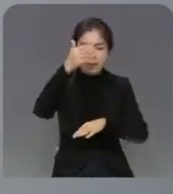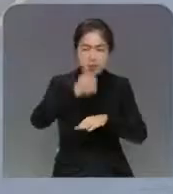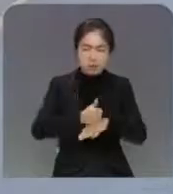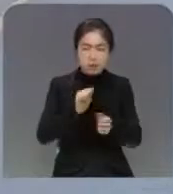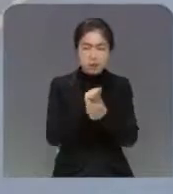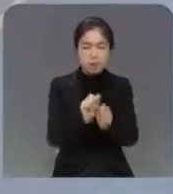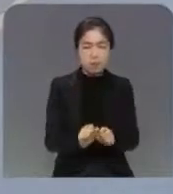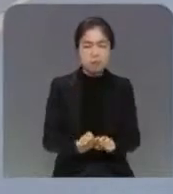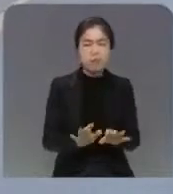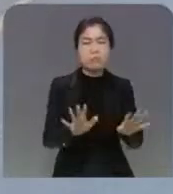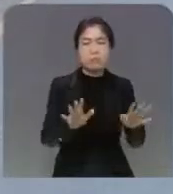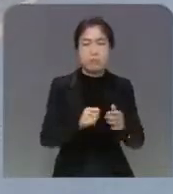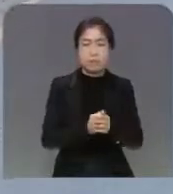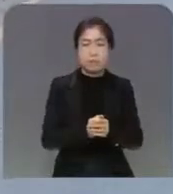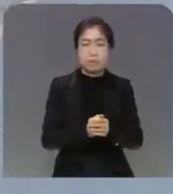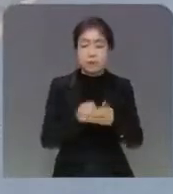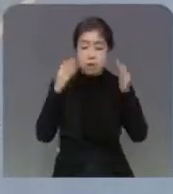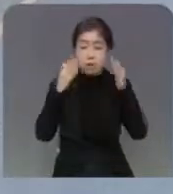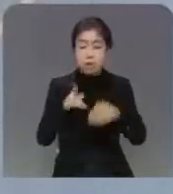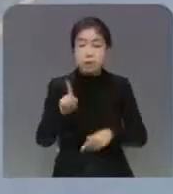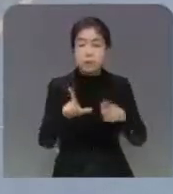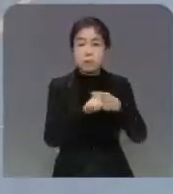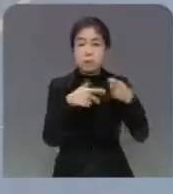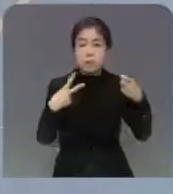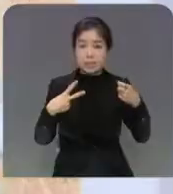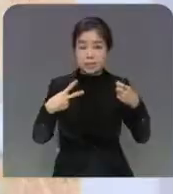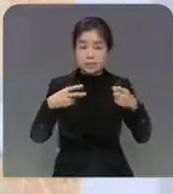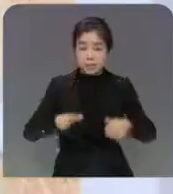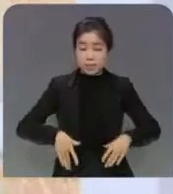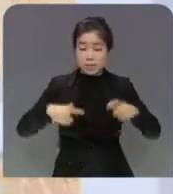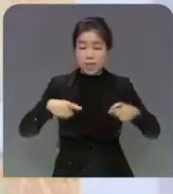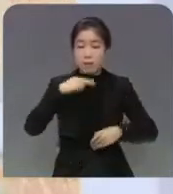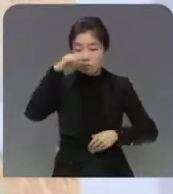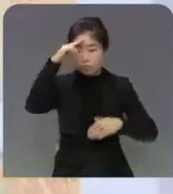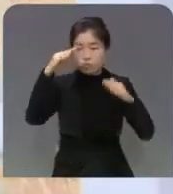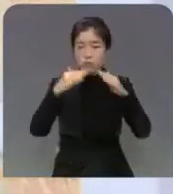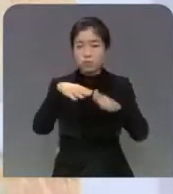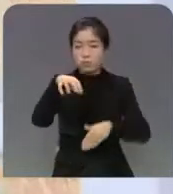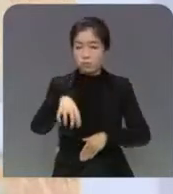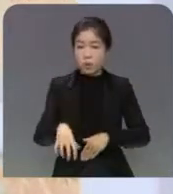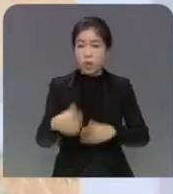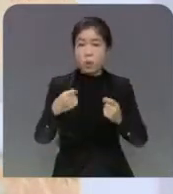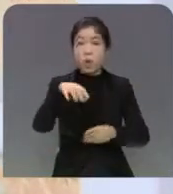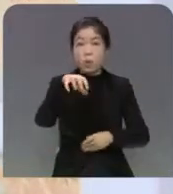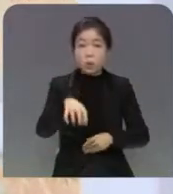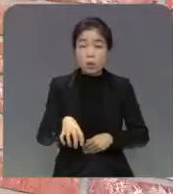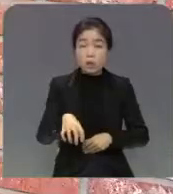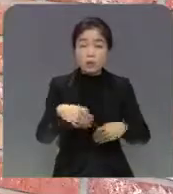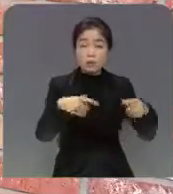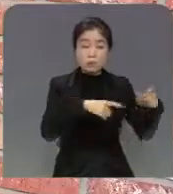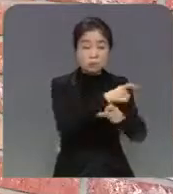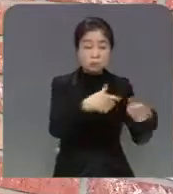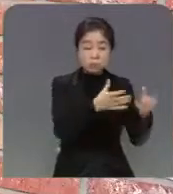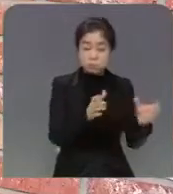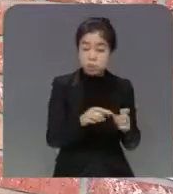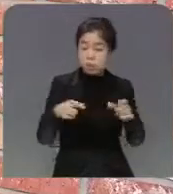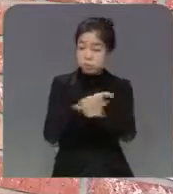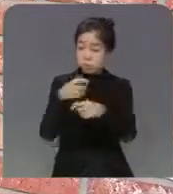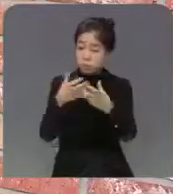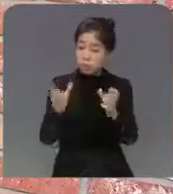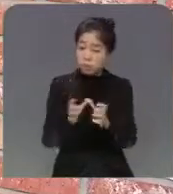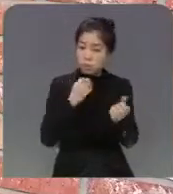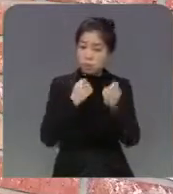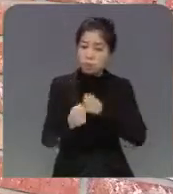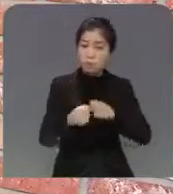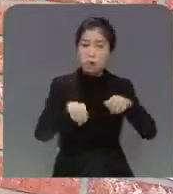이어졌습니다. 특히 주목할 점은 지난 2일 광주 남구의 한 호프집입니다. 같은 장소에서 따로 술을 마셨는데도 모두